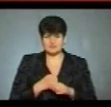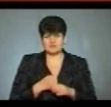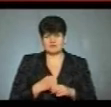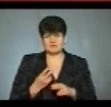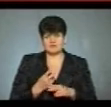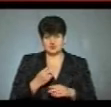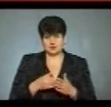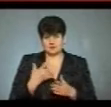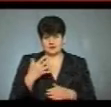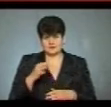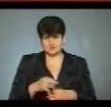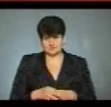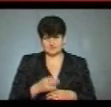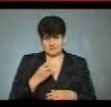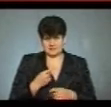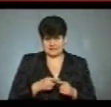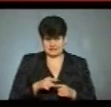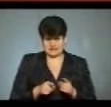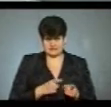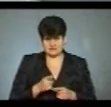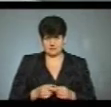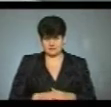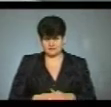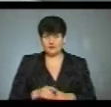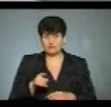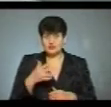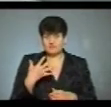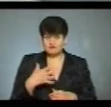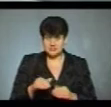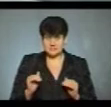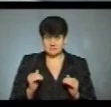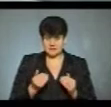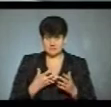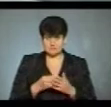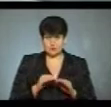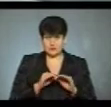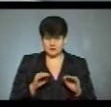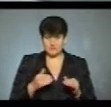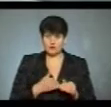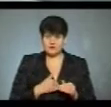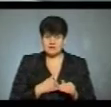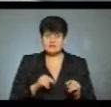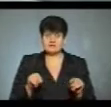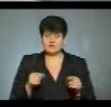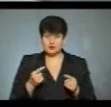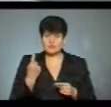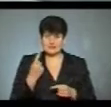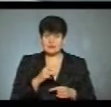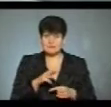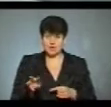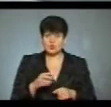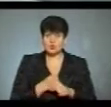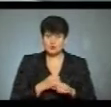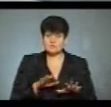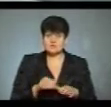5%, опираючись на оці зміни. А, до речі, вони вже зменшили свою планку? Я чув, що вони хотіли створювати 1 мільйон робочих